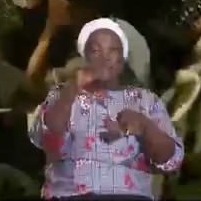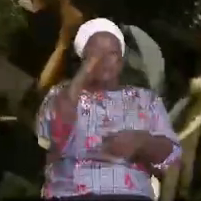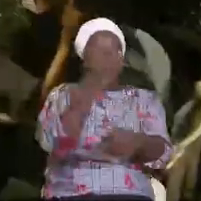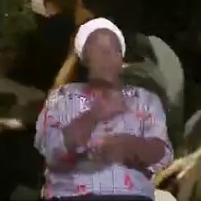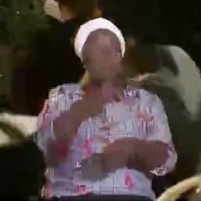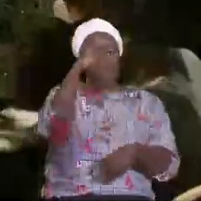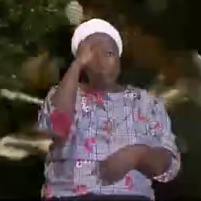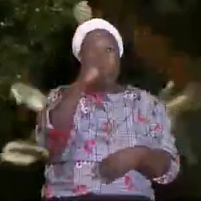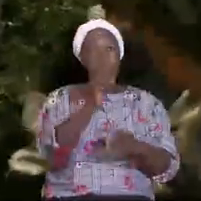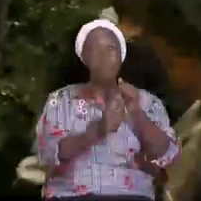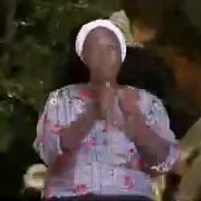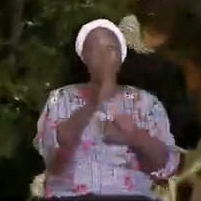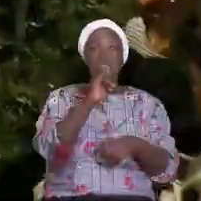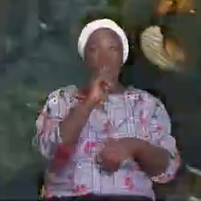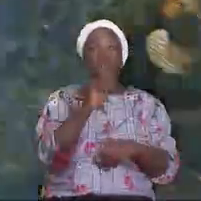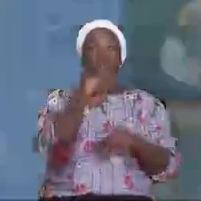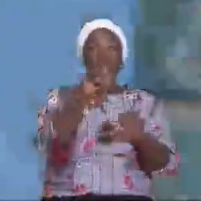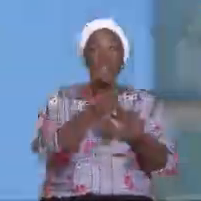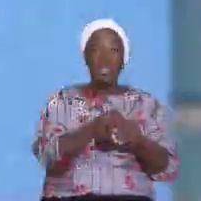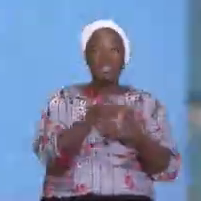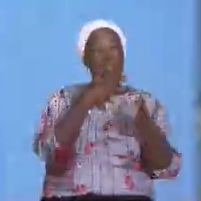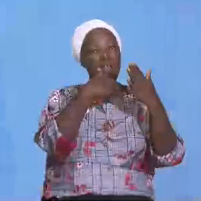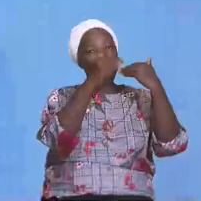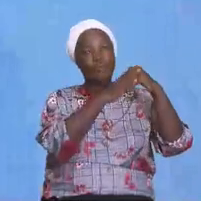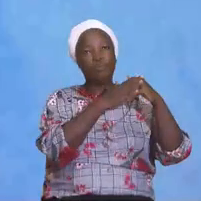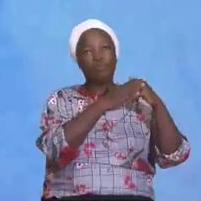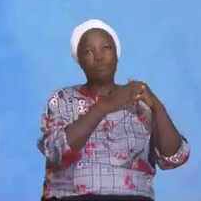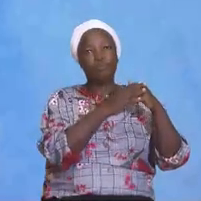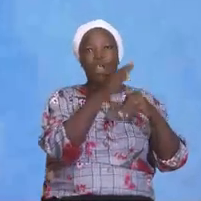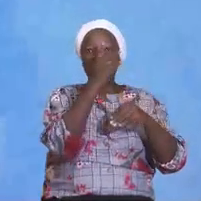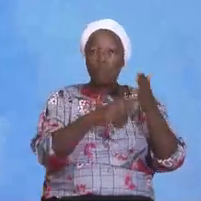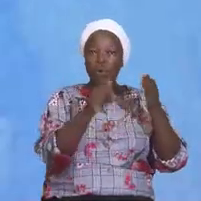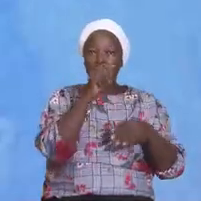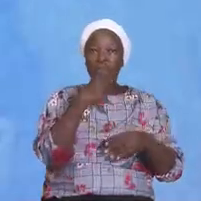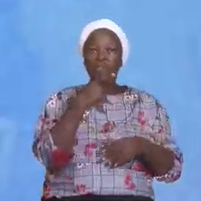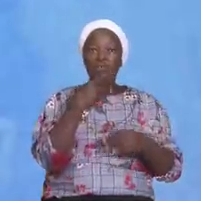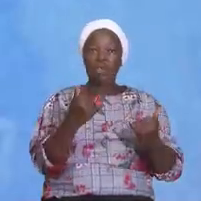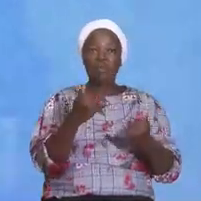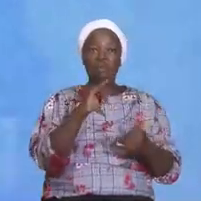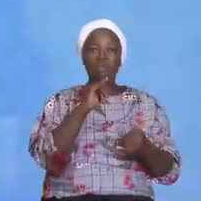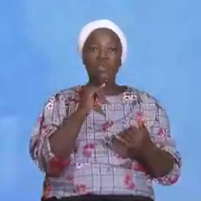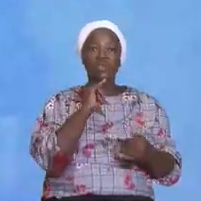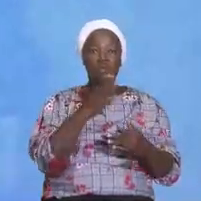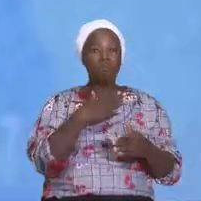du ciel, le Fils de l'homme qui est dans le ciel.